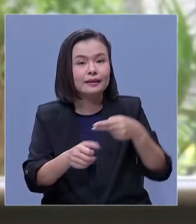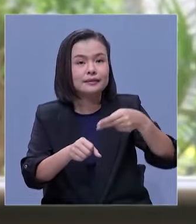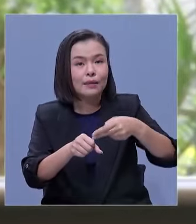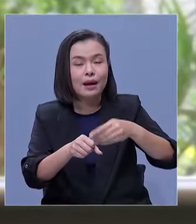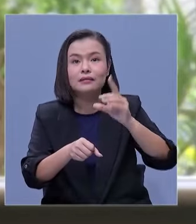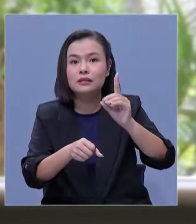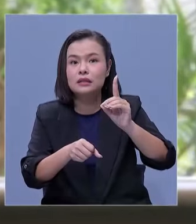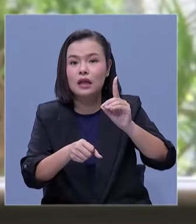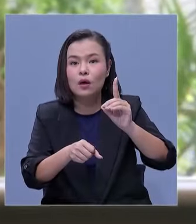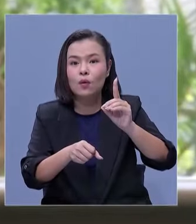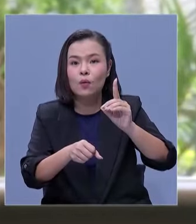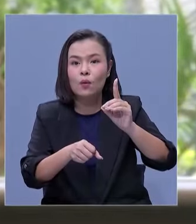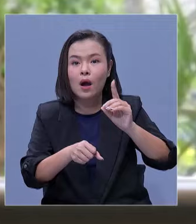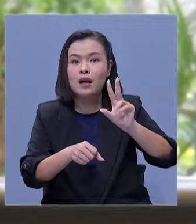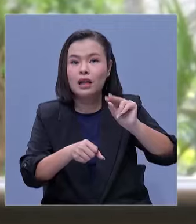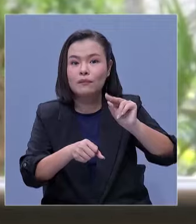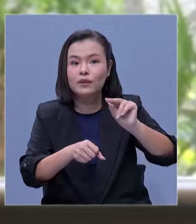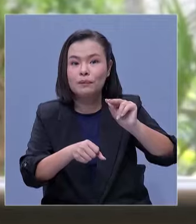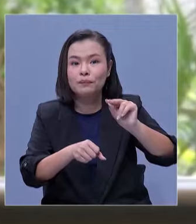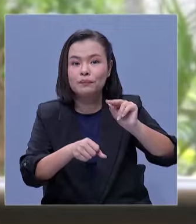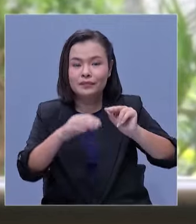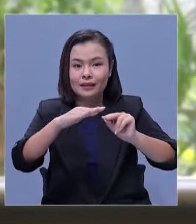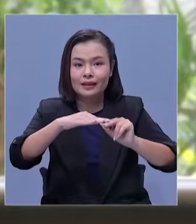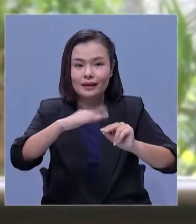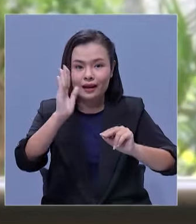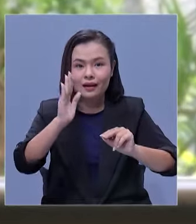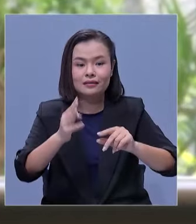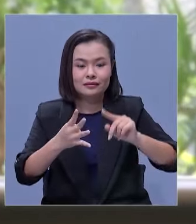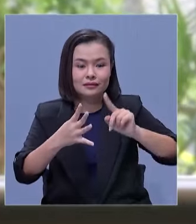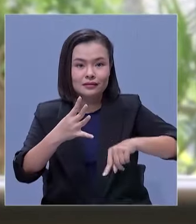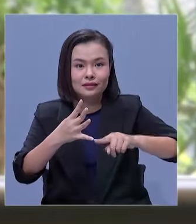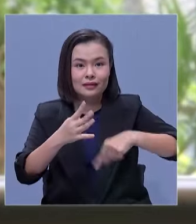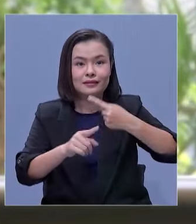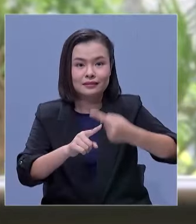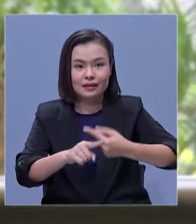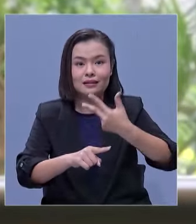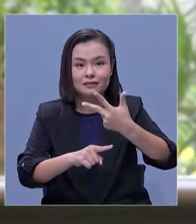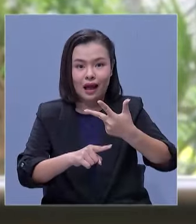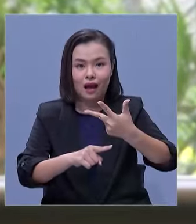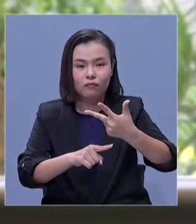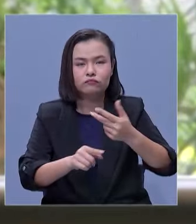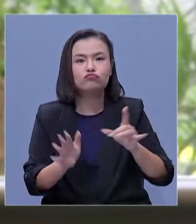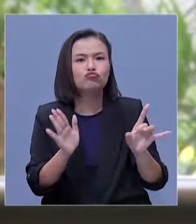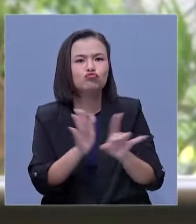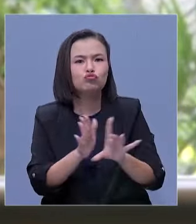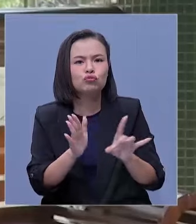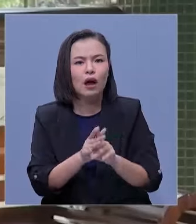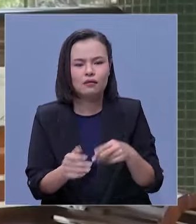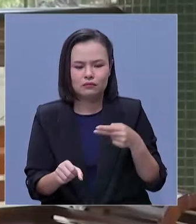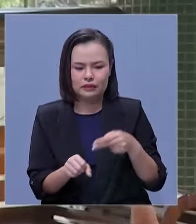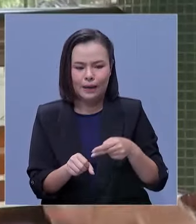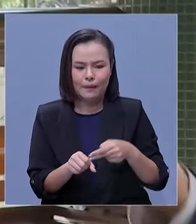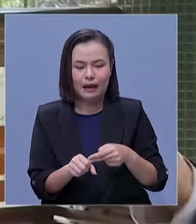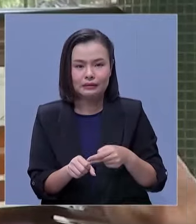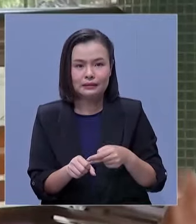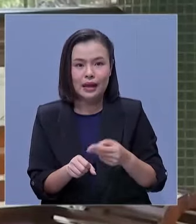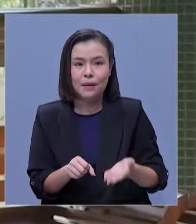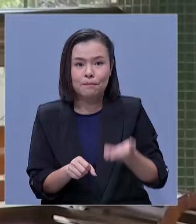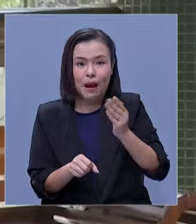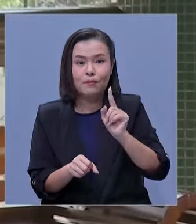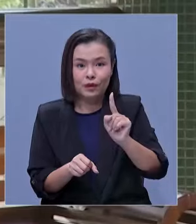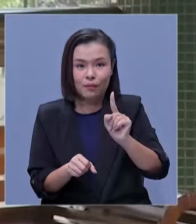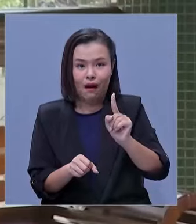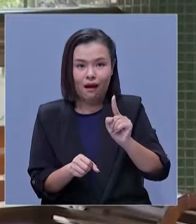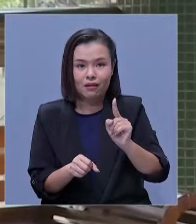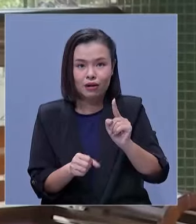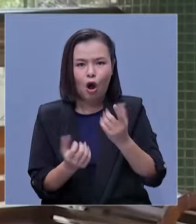ดีเซลไม่ให้เกิน30บาทต่อลิตรจะสิ้นสุดลงในสิ้นเดือนมีนาคมนี้นะครับหากราคาน้ำมันขยับขึ้น 1บาทต่อลิตรจะทำให้